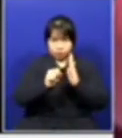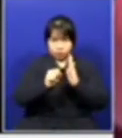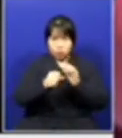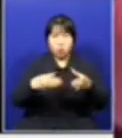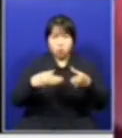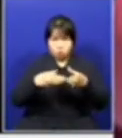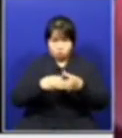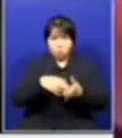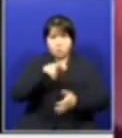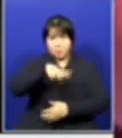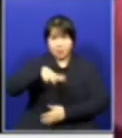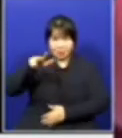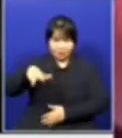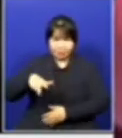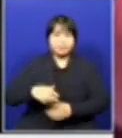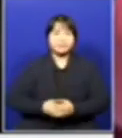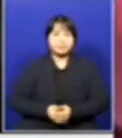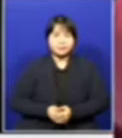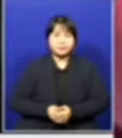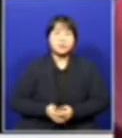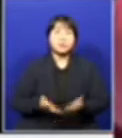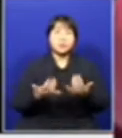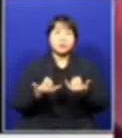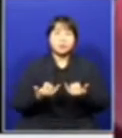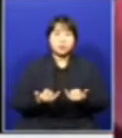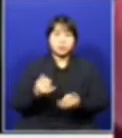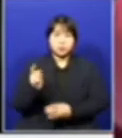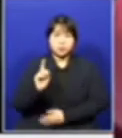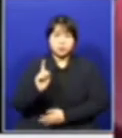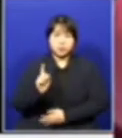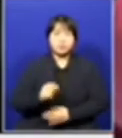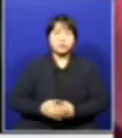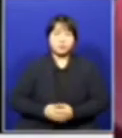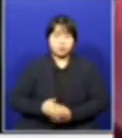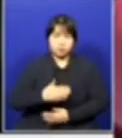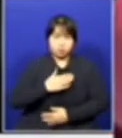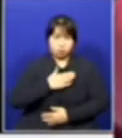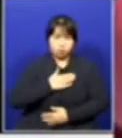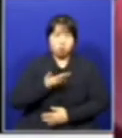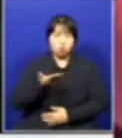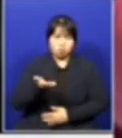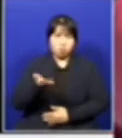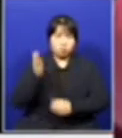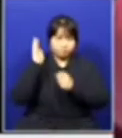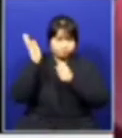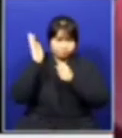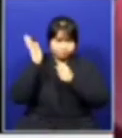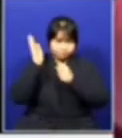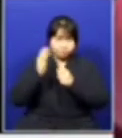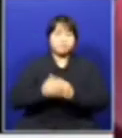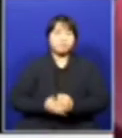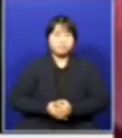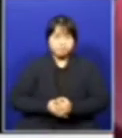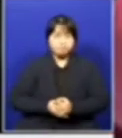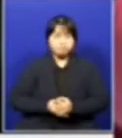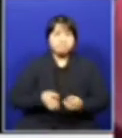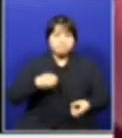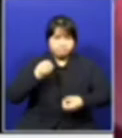ทยท่านประธานครับผมขออภิปรายแสดงความคิ